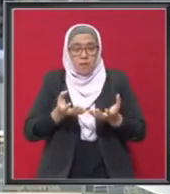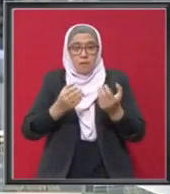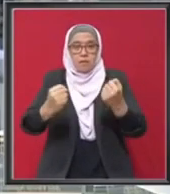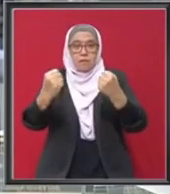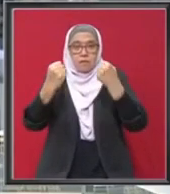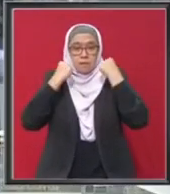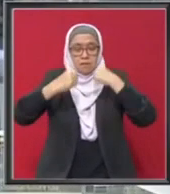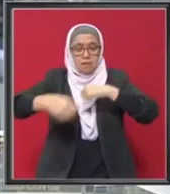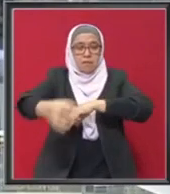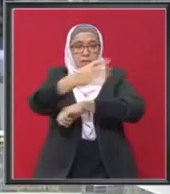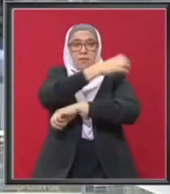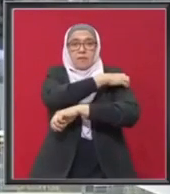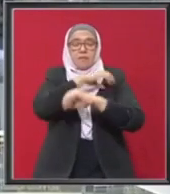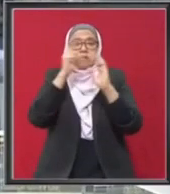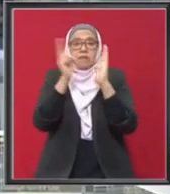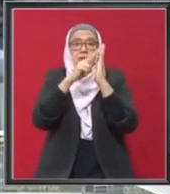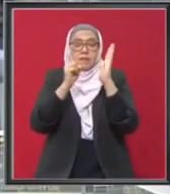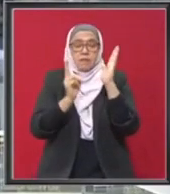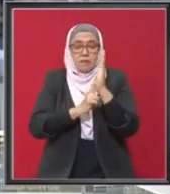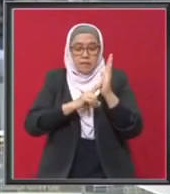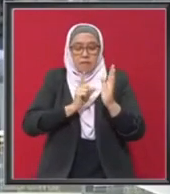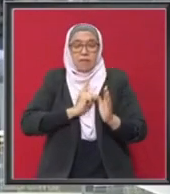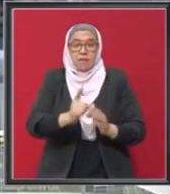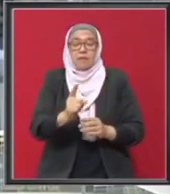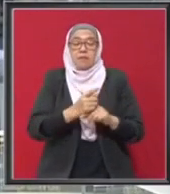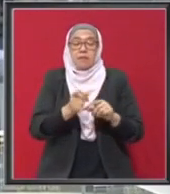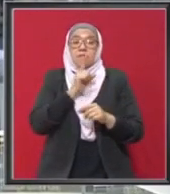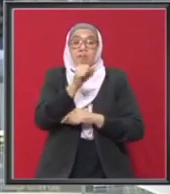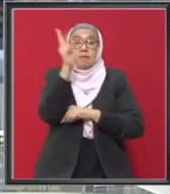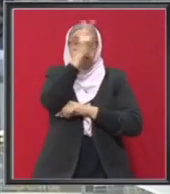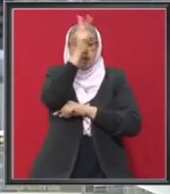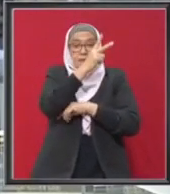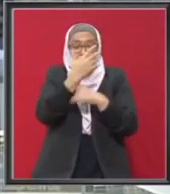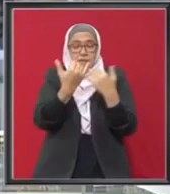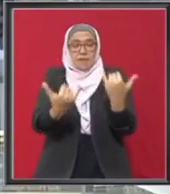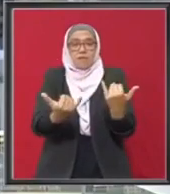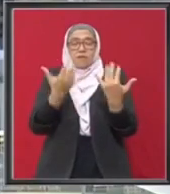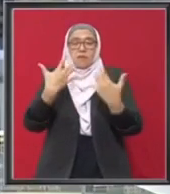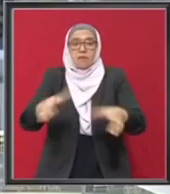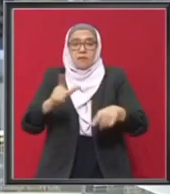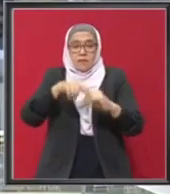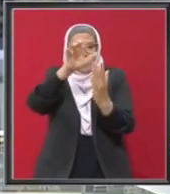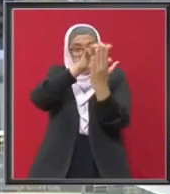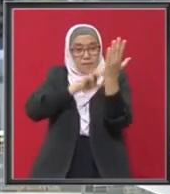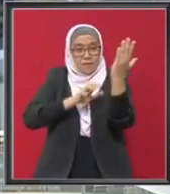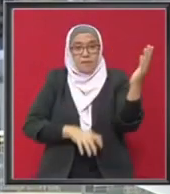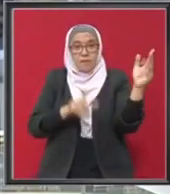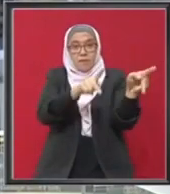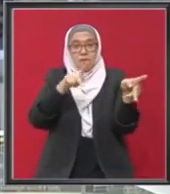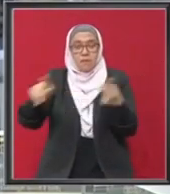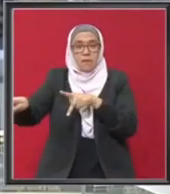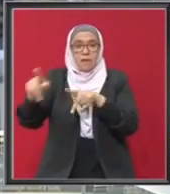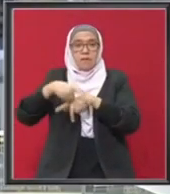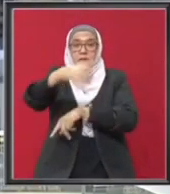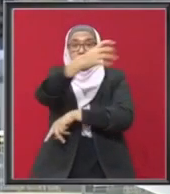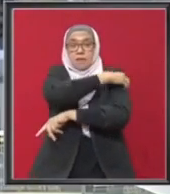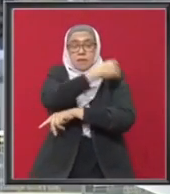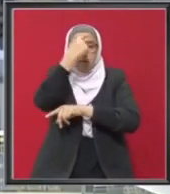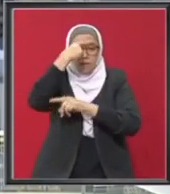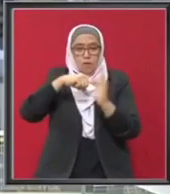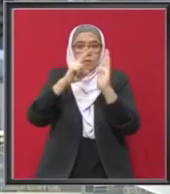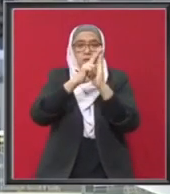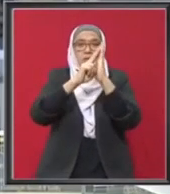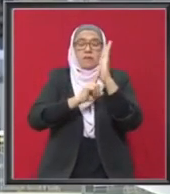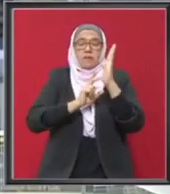khususnya di wilayah-wilayah persekutuan kerajaan pada hari ini telah setelah pemberkasan undang-undang Syariah bagi tempoh lima tahun